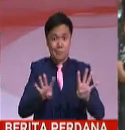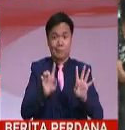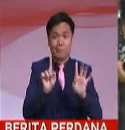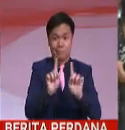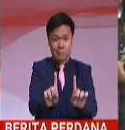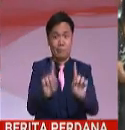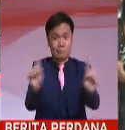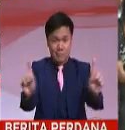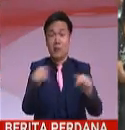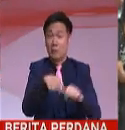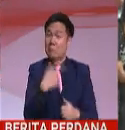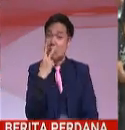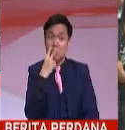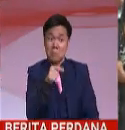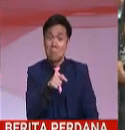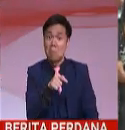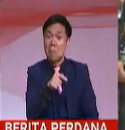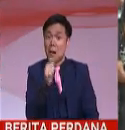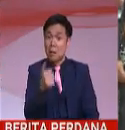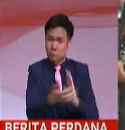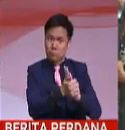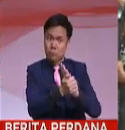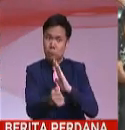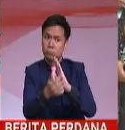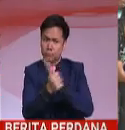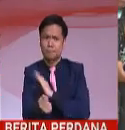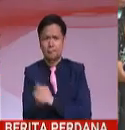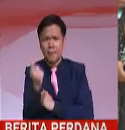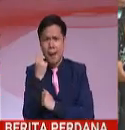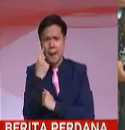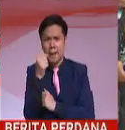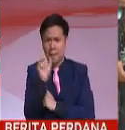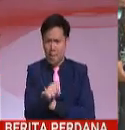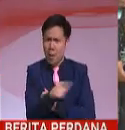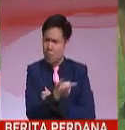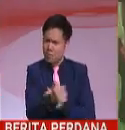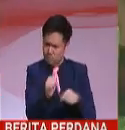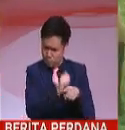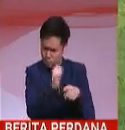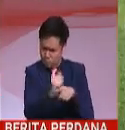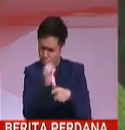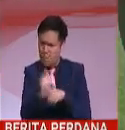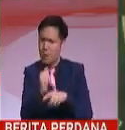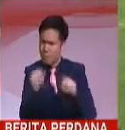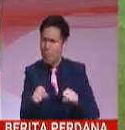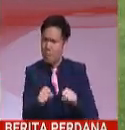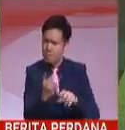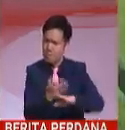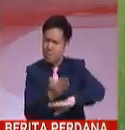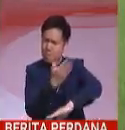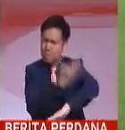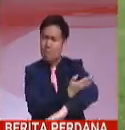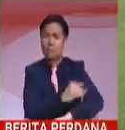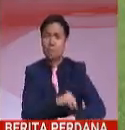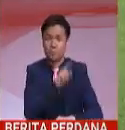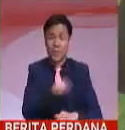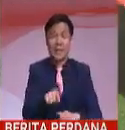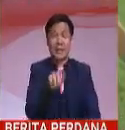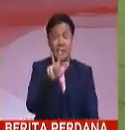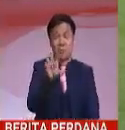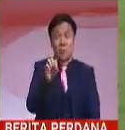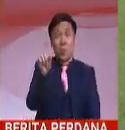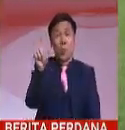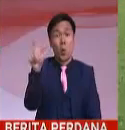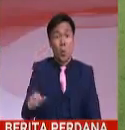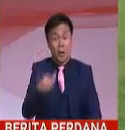itu ada bakat-bakat yang saya rasa boleh diketengahkan. Seramai 30 pelatih yang terpilih akan